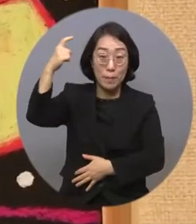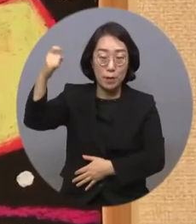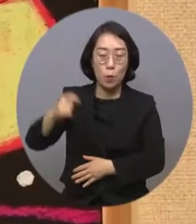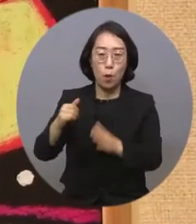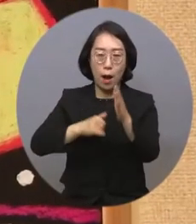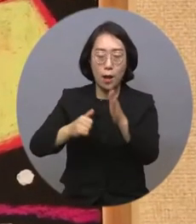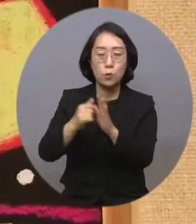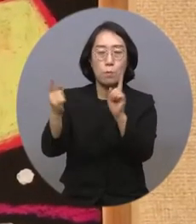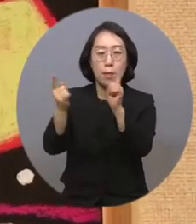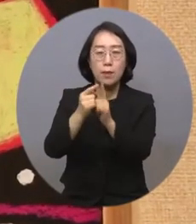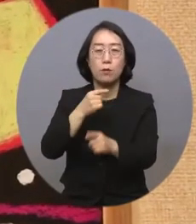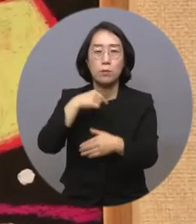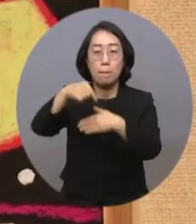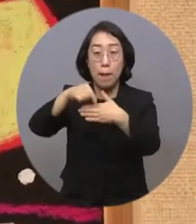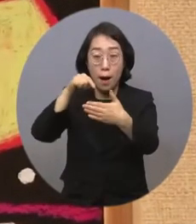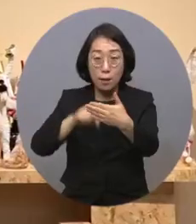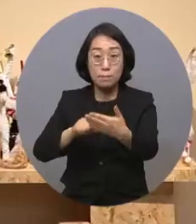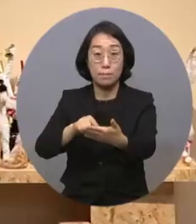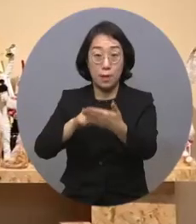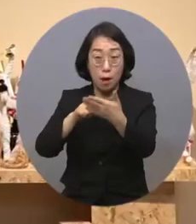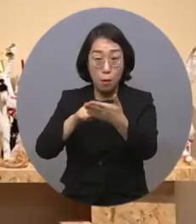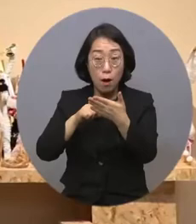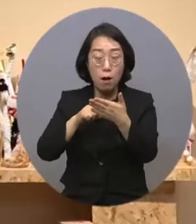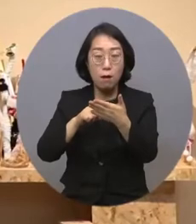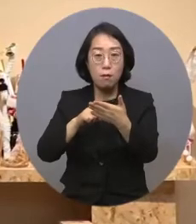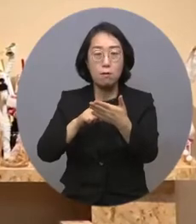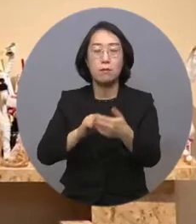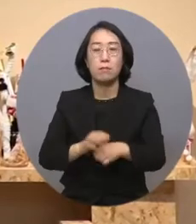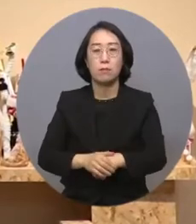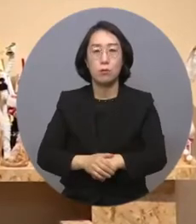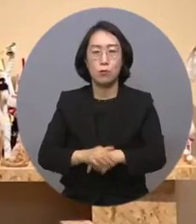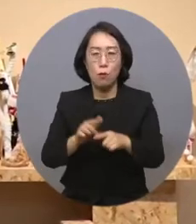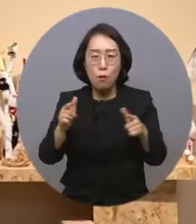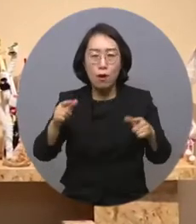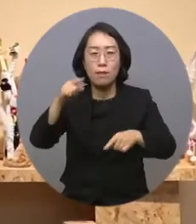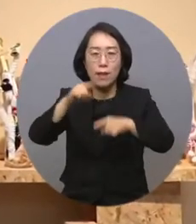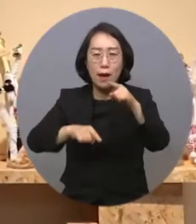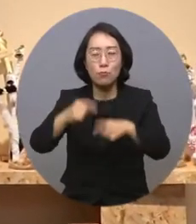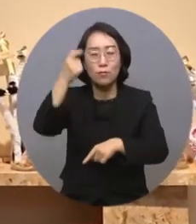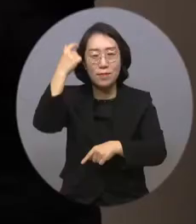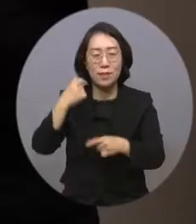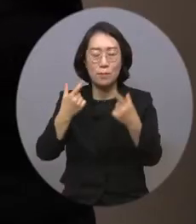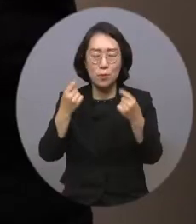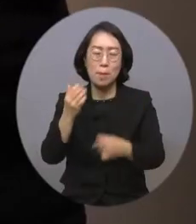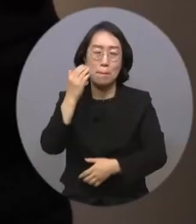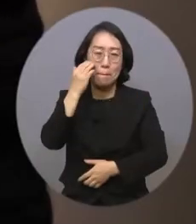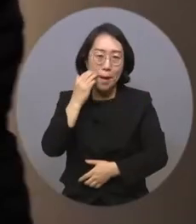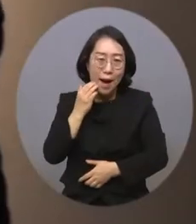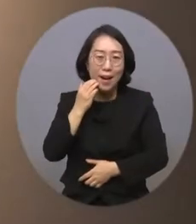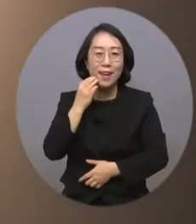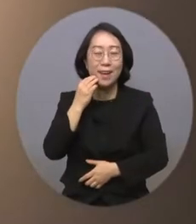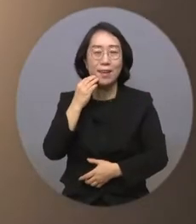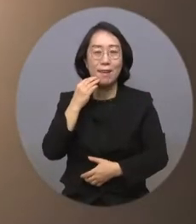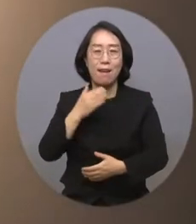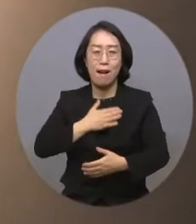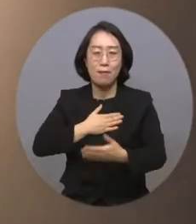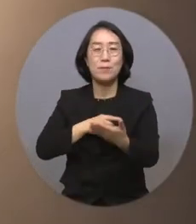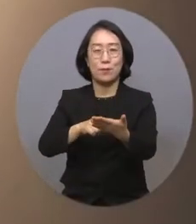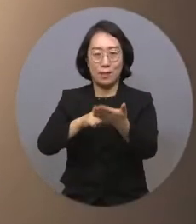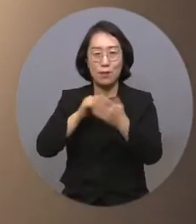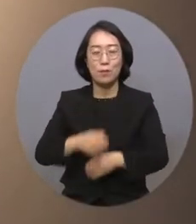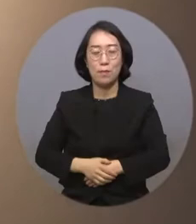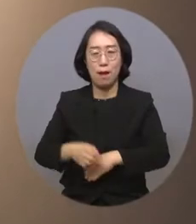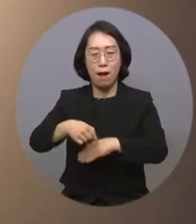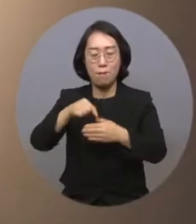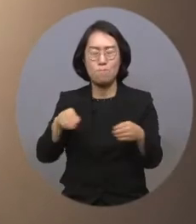재회의 바람이 엿보이는 작품들이 푸른 솔잎처럼 묻어납니다. 가슴 속에